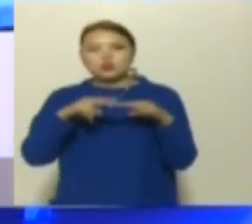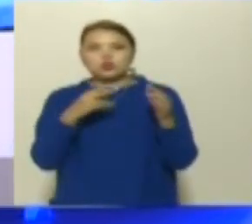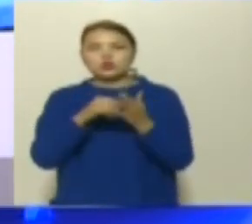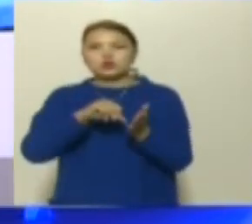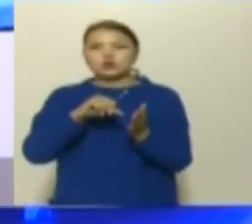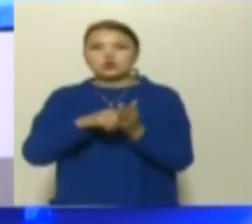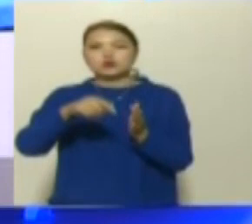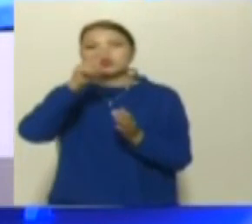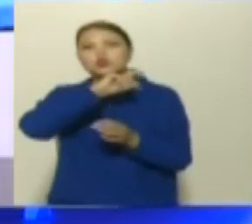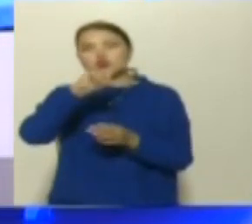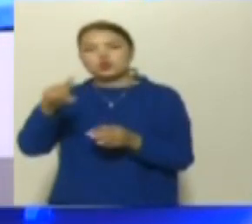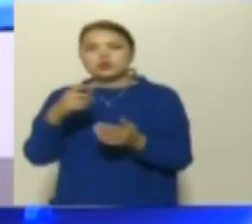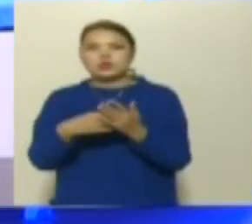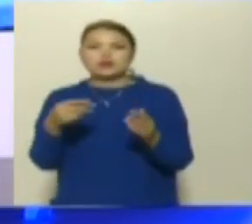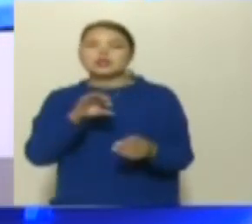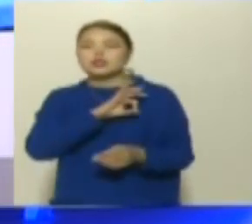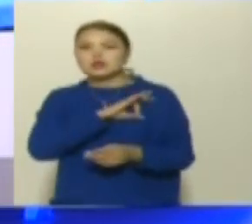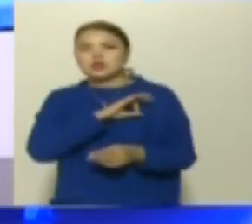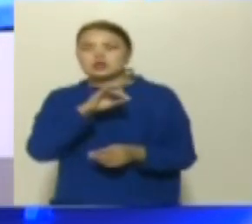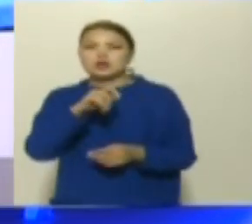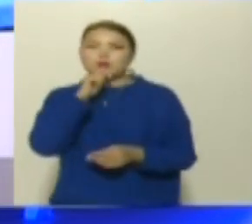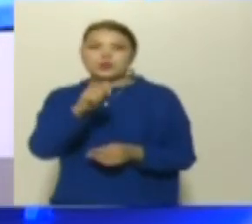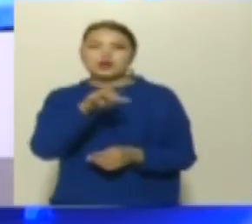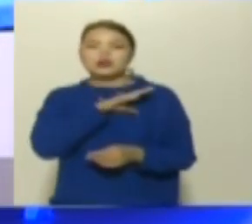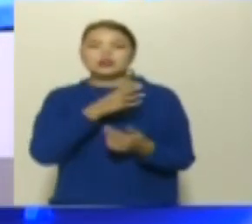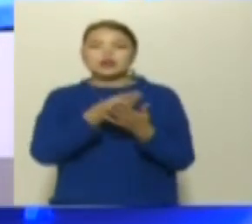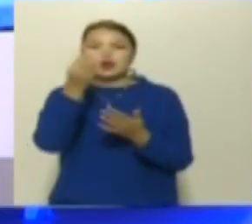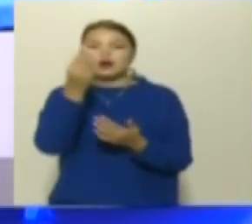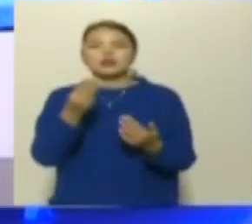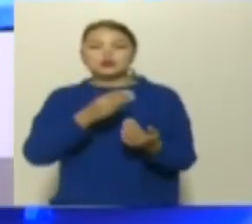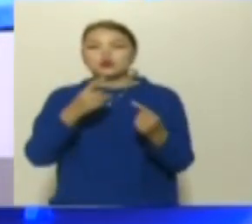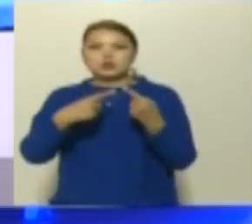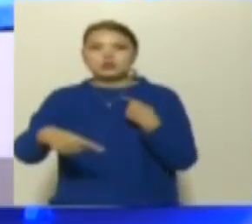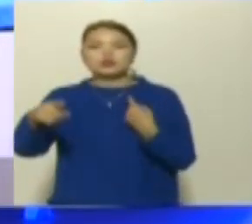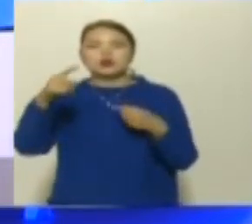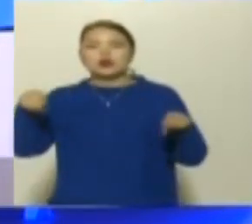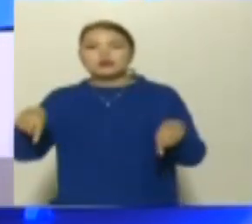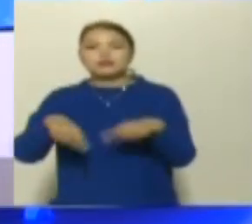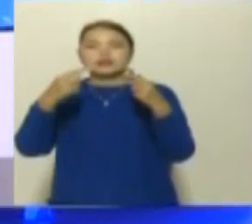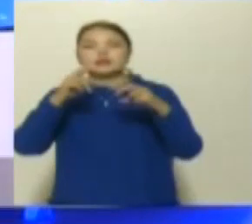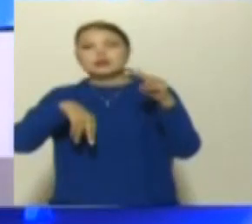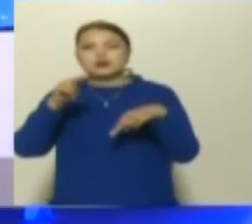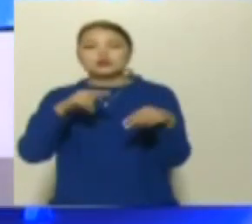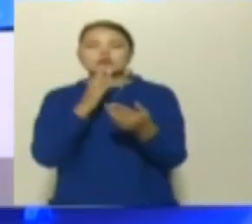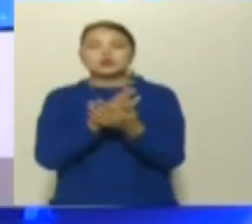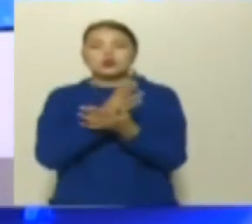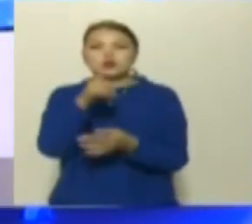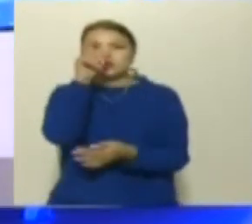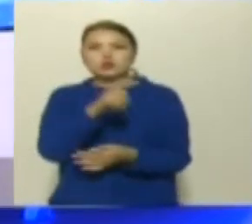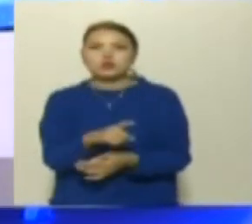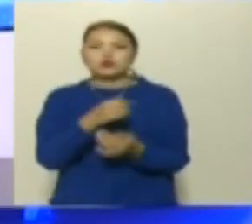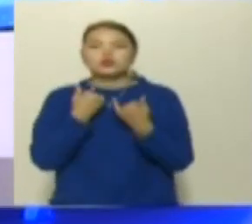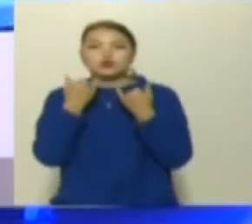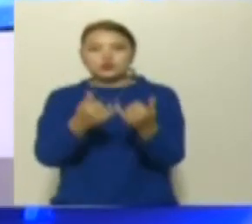атсалысқан бірқатар азаматқа мерекелік төсбелгі табысталды. Жиынға Ақтаудың құрылғанынан бастап қалыптасу үшін тер төккен еңбек ардагерлері мен